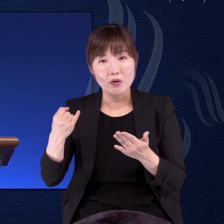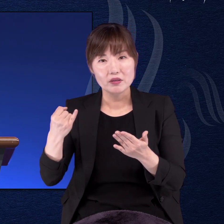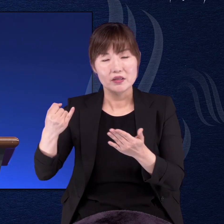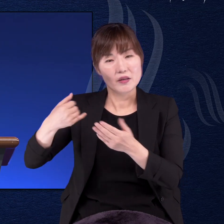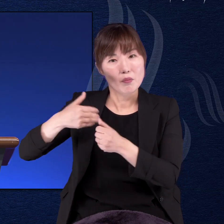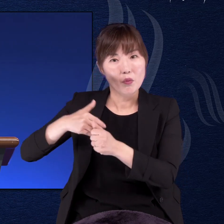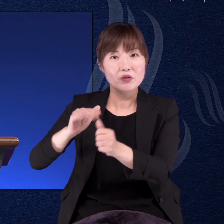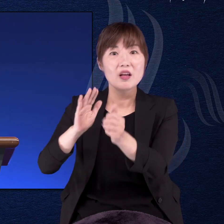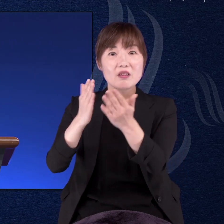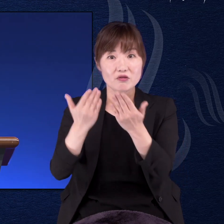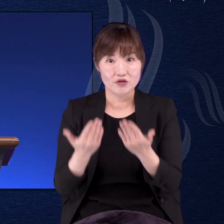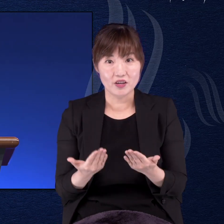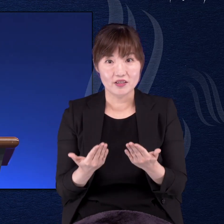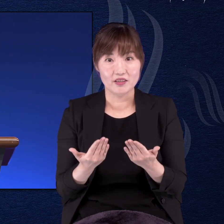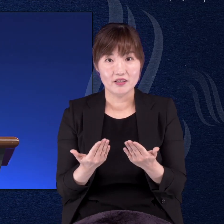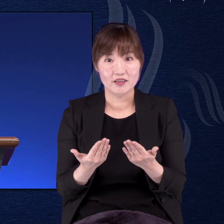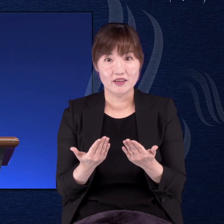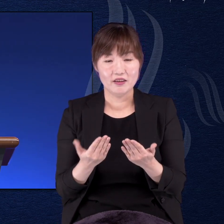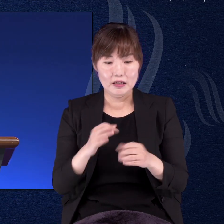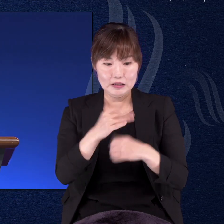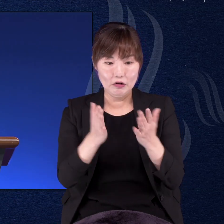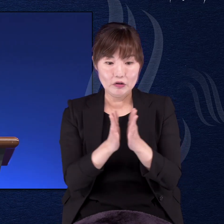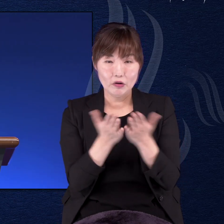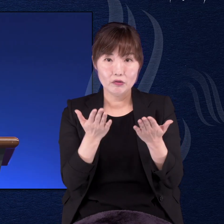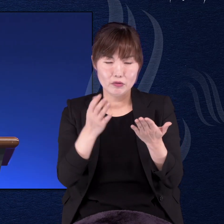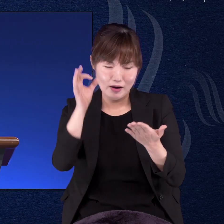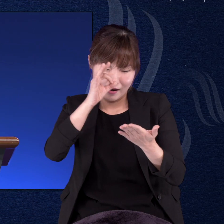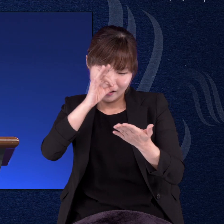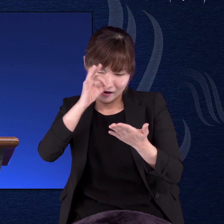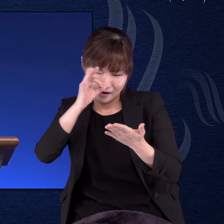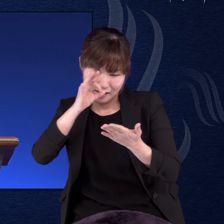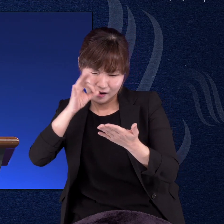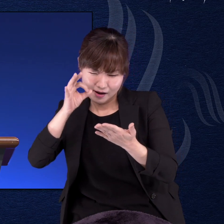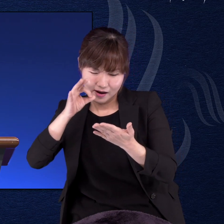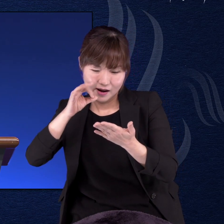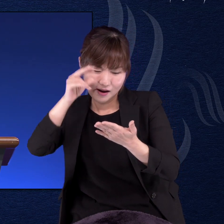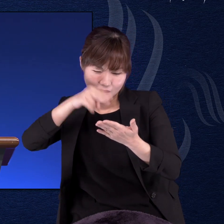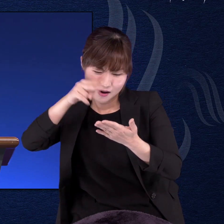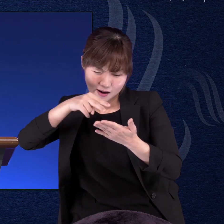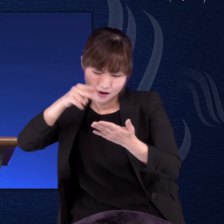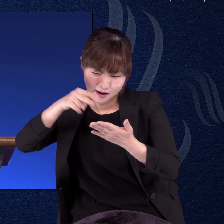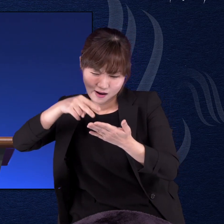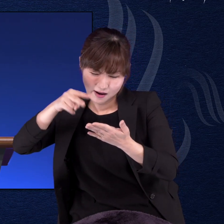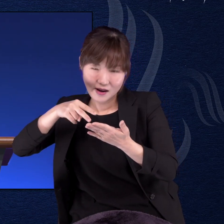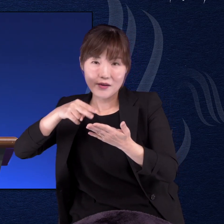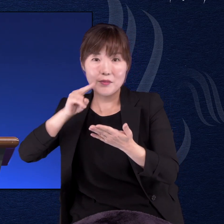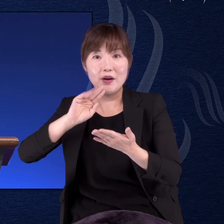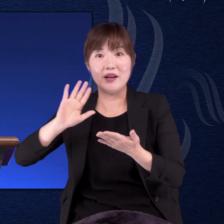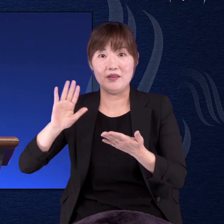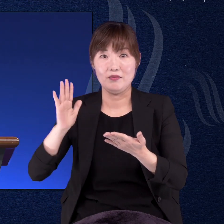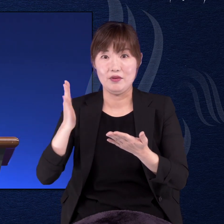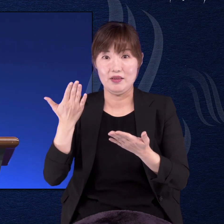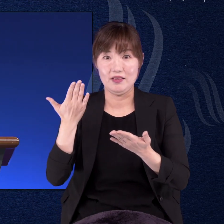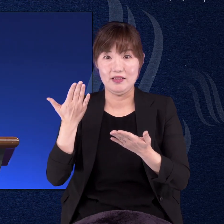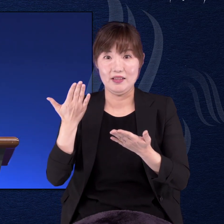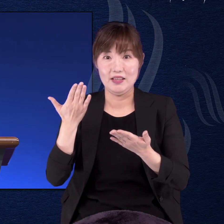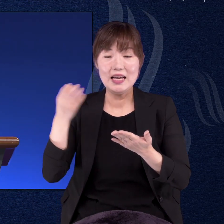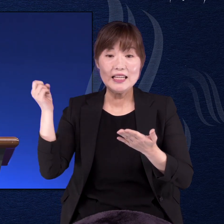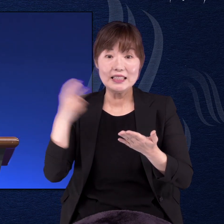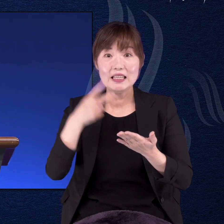성경을 통해서 찾아야 되는 거예요. 다시 오실 예수님을 기다리는